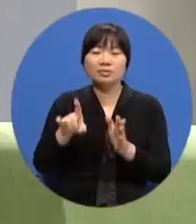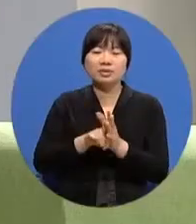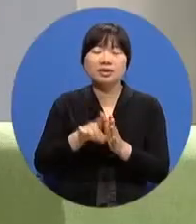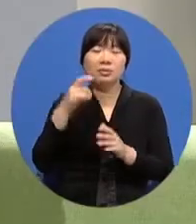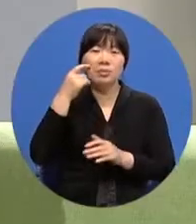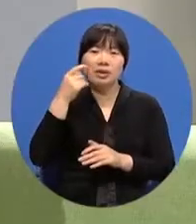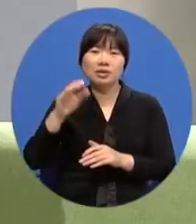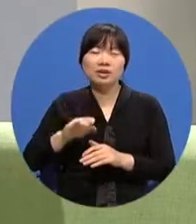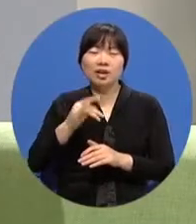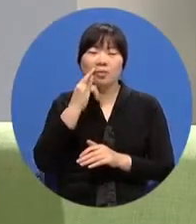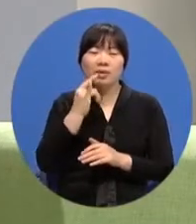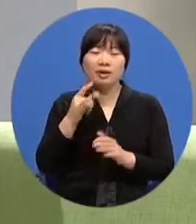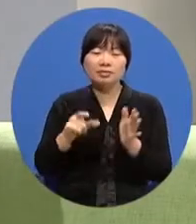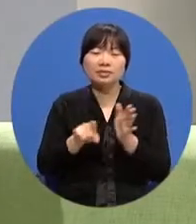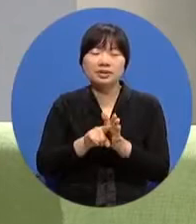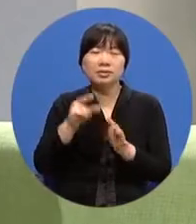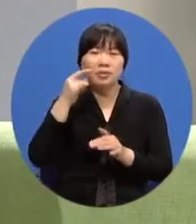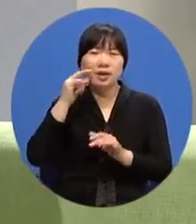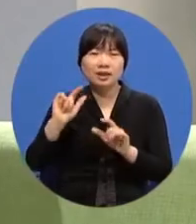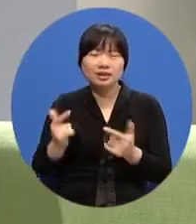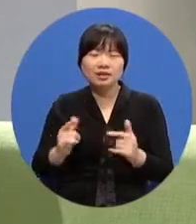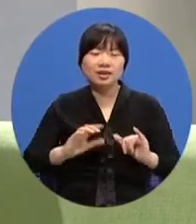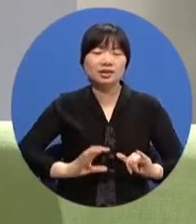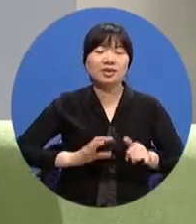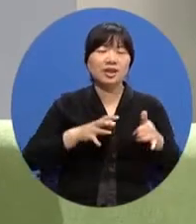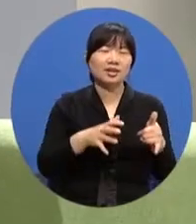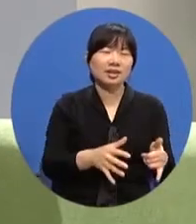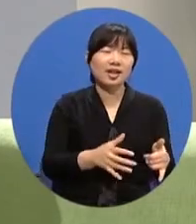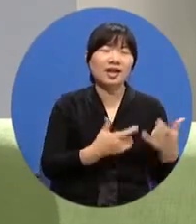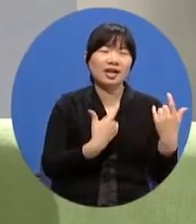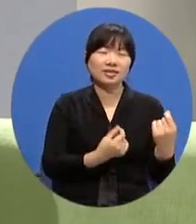근데 엄마만 못 믿는 게 아니고요. 세상도